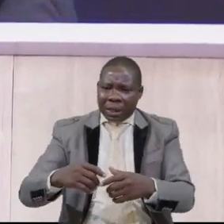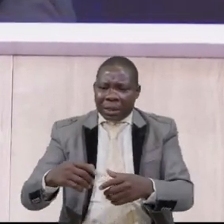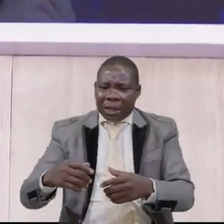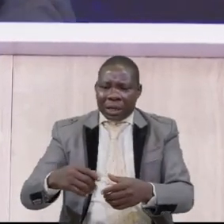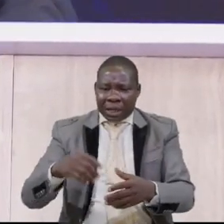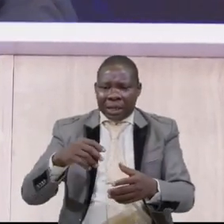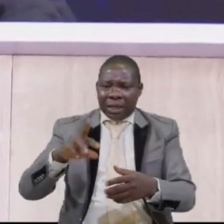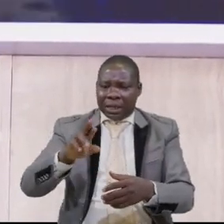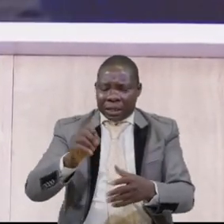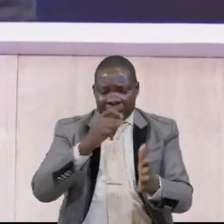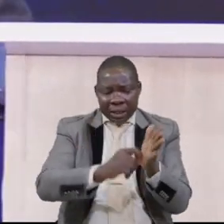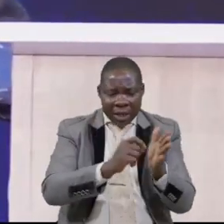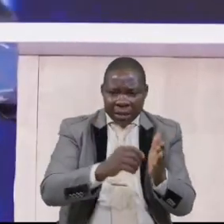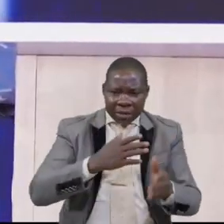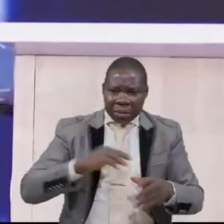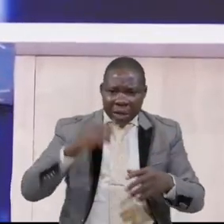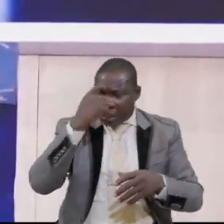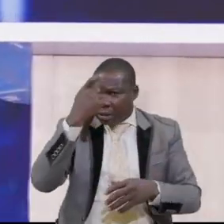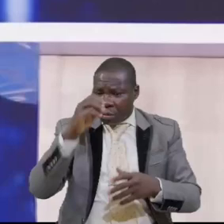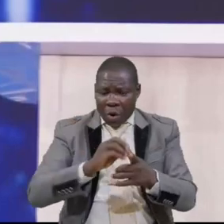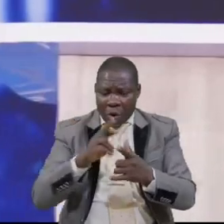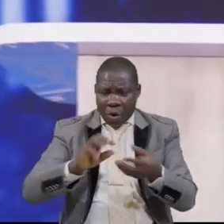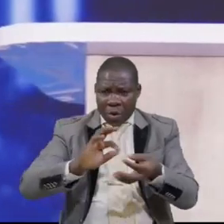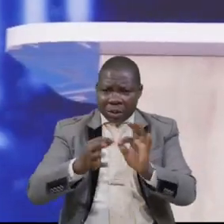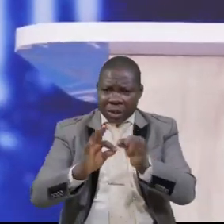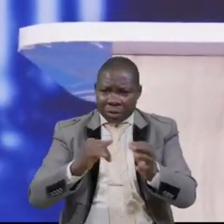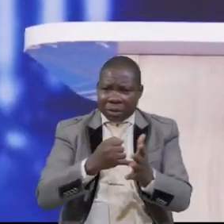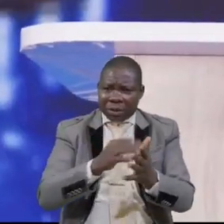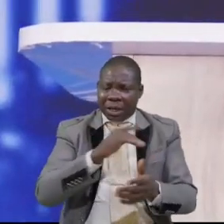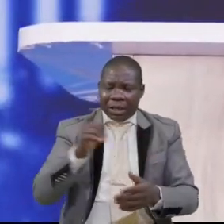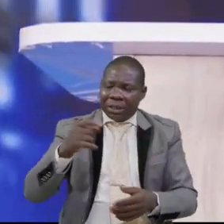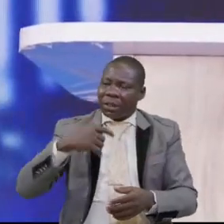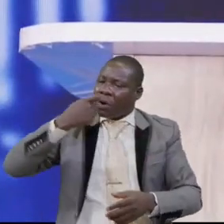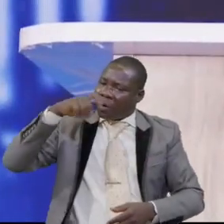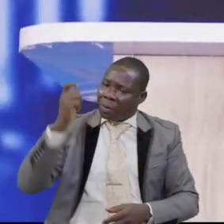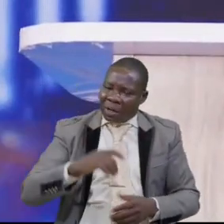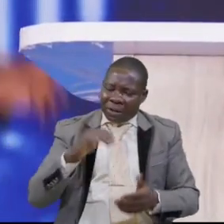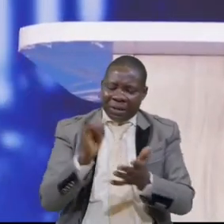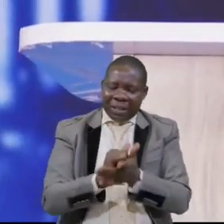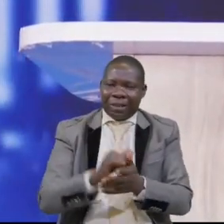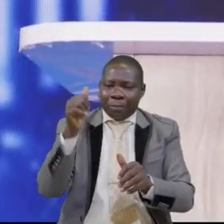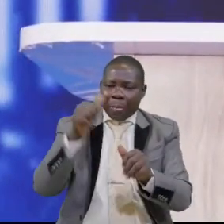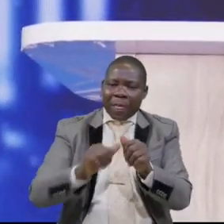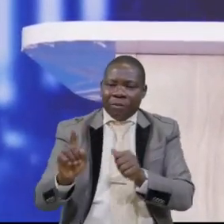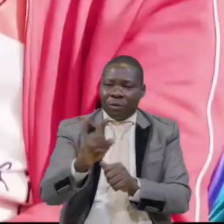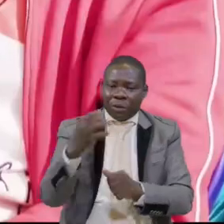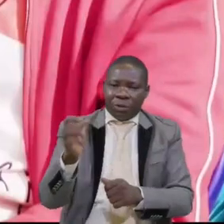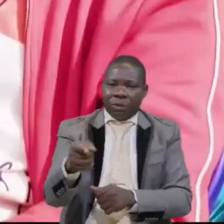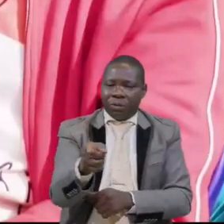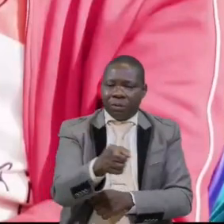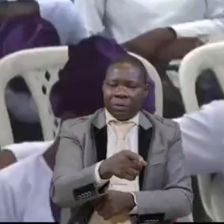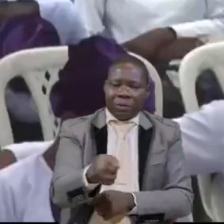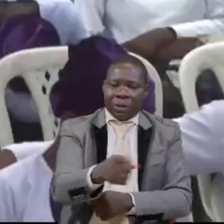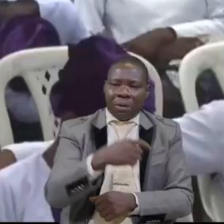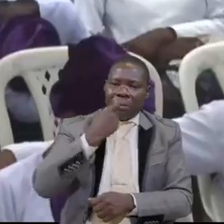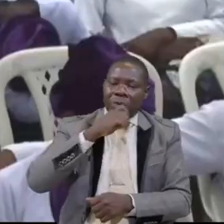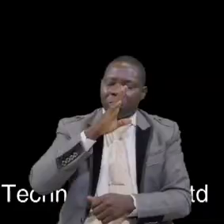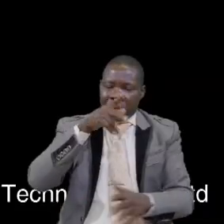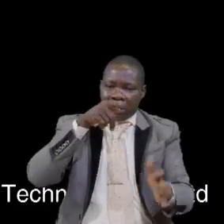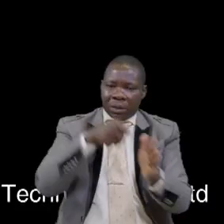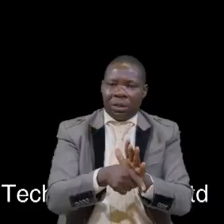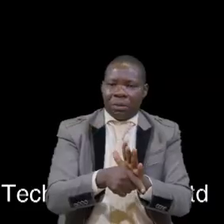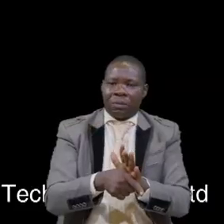vous ne pouvez pas l'interpréter pour moi. Et il a sorti un décret que tous devaient être tués. Daniel,